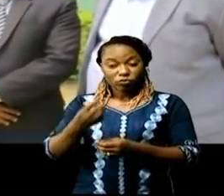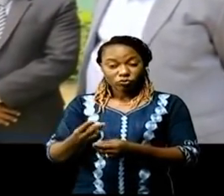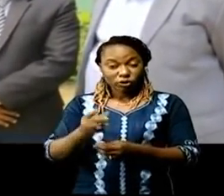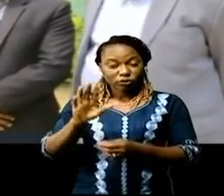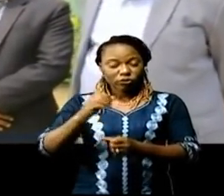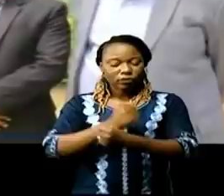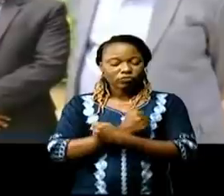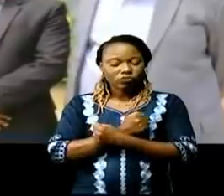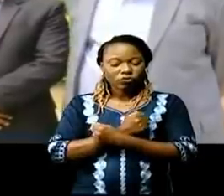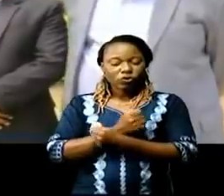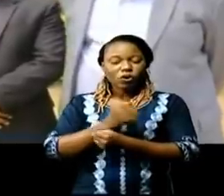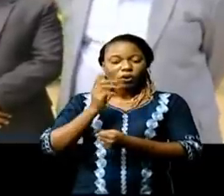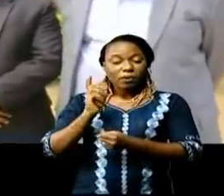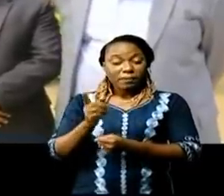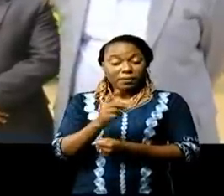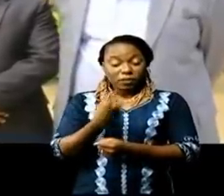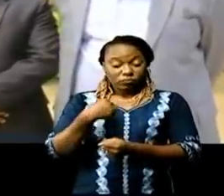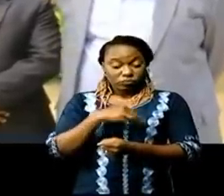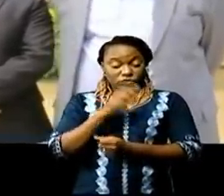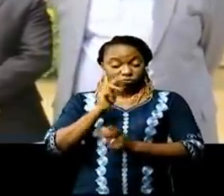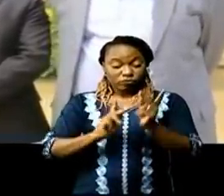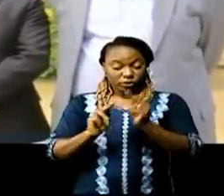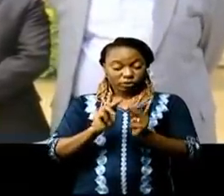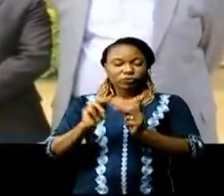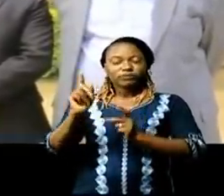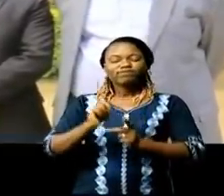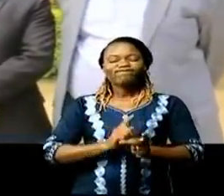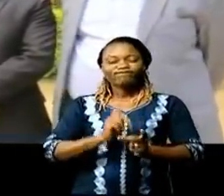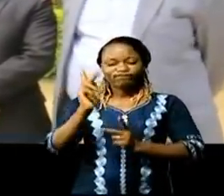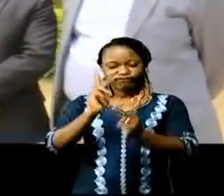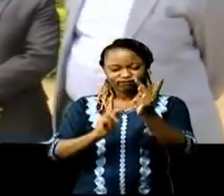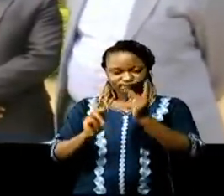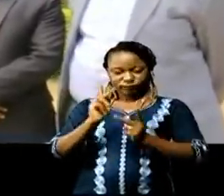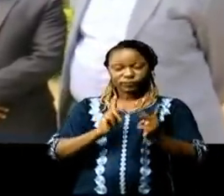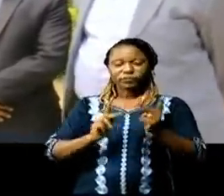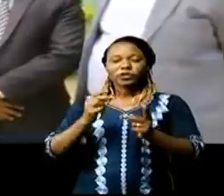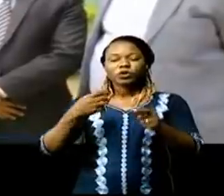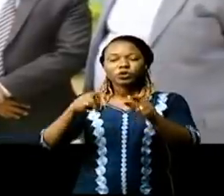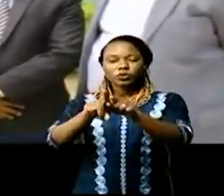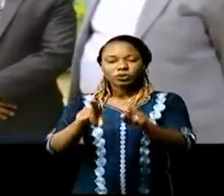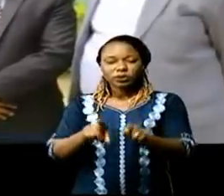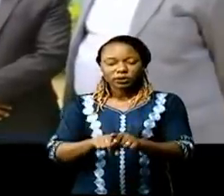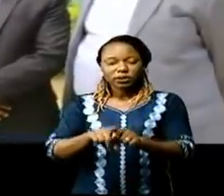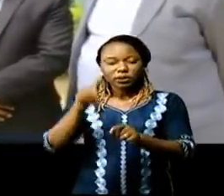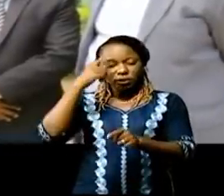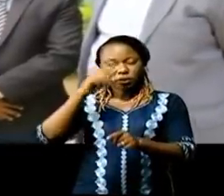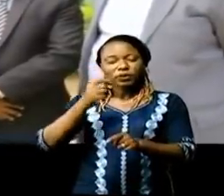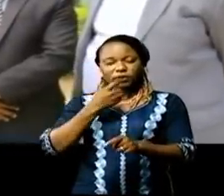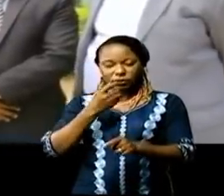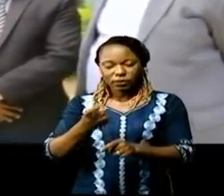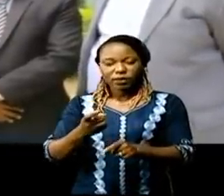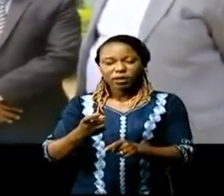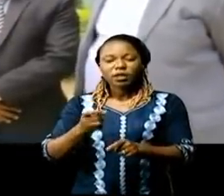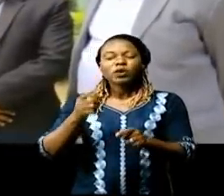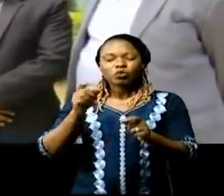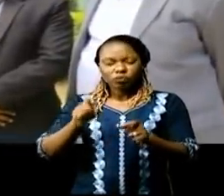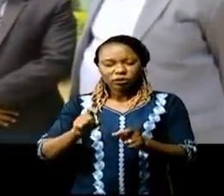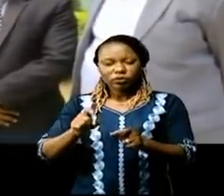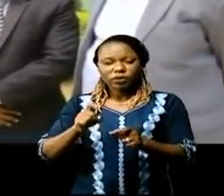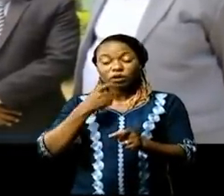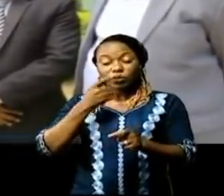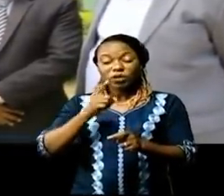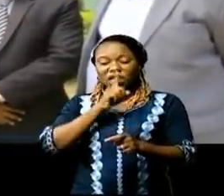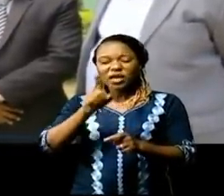son amour vis-à-vis de sa population. Et cette visite qu'il vient de faire a rassuré qu'il est avec nous, il